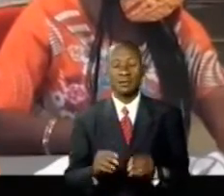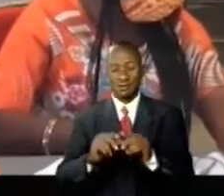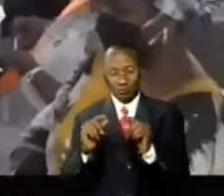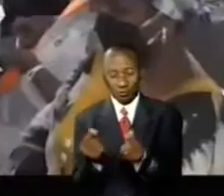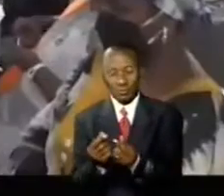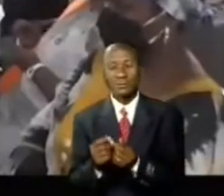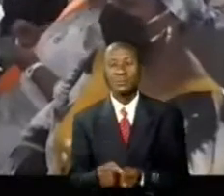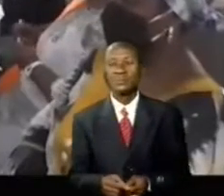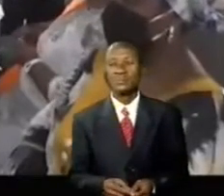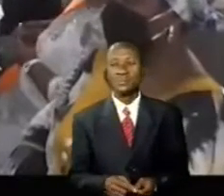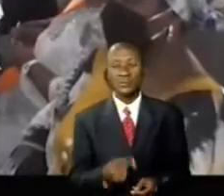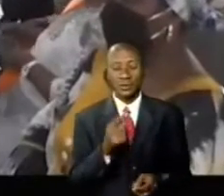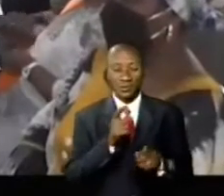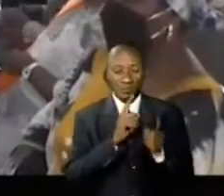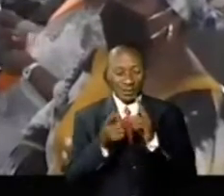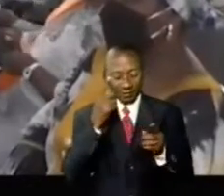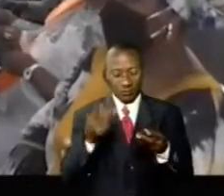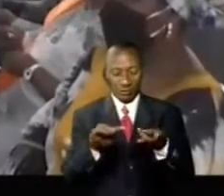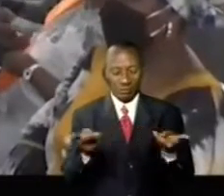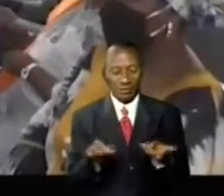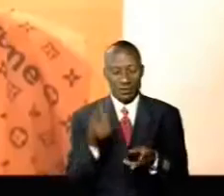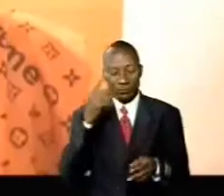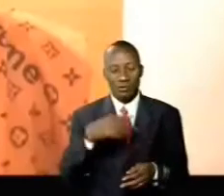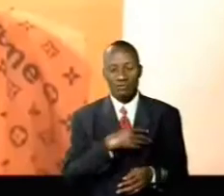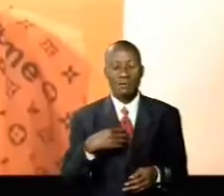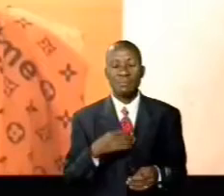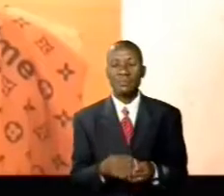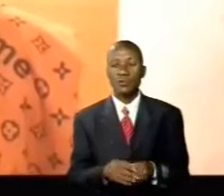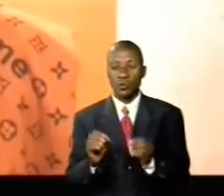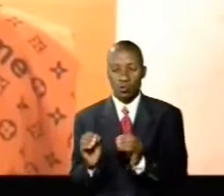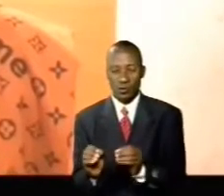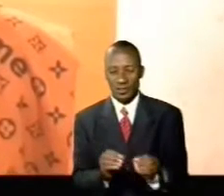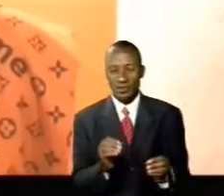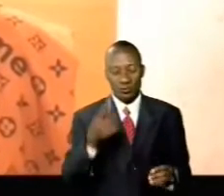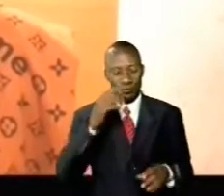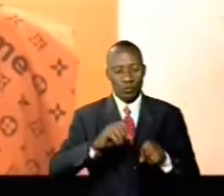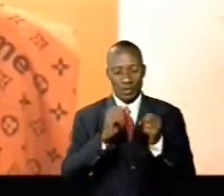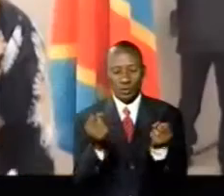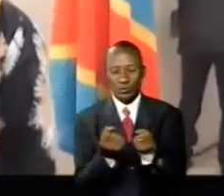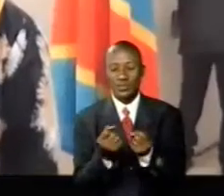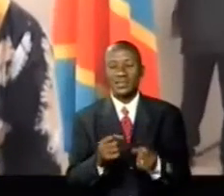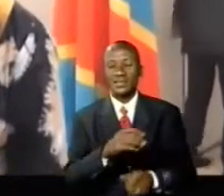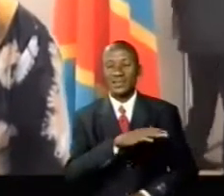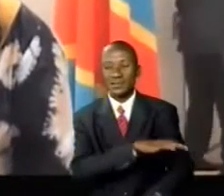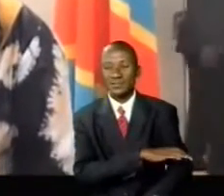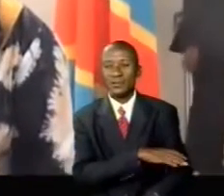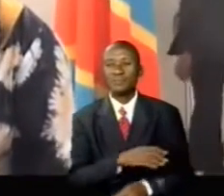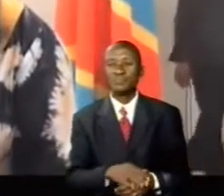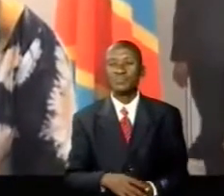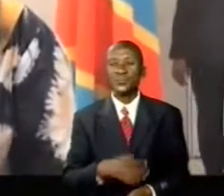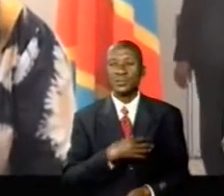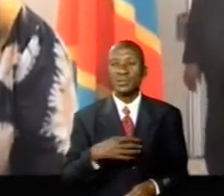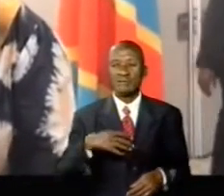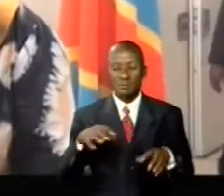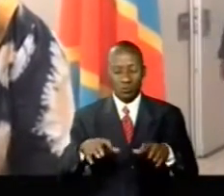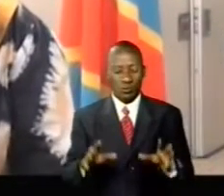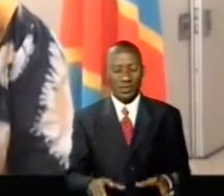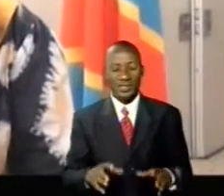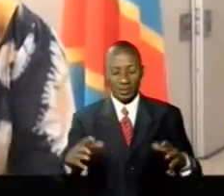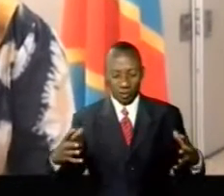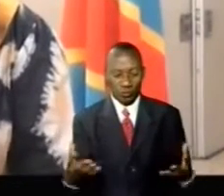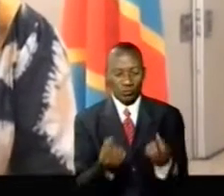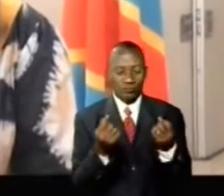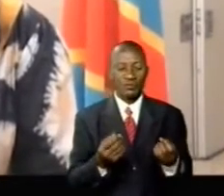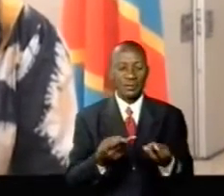la place de la femme, ce sont les organisations de la société civile. La femme congolaise a actuellement trouvé une place